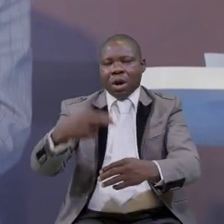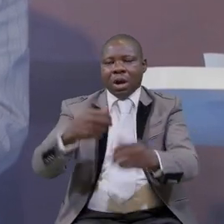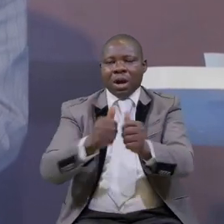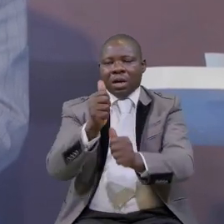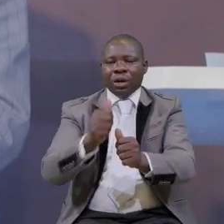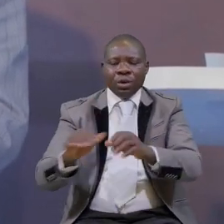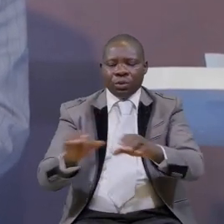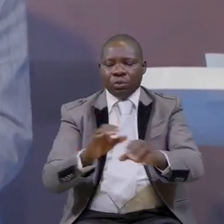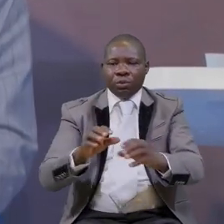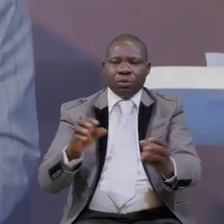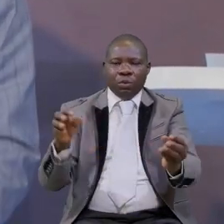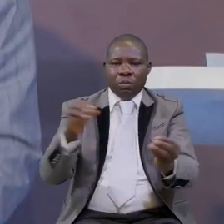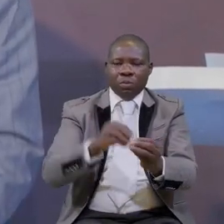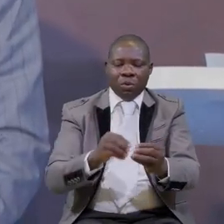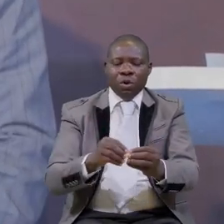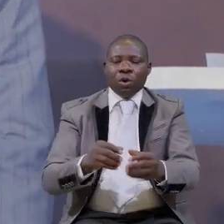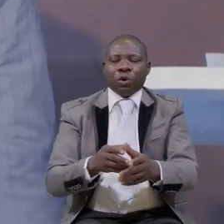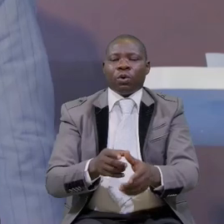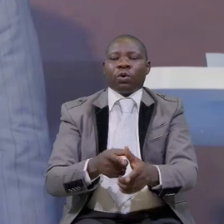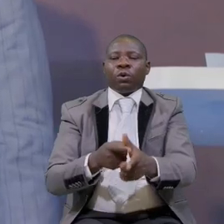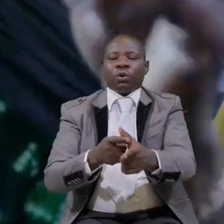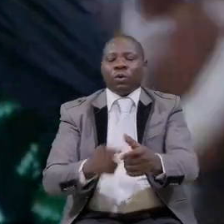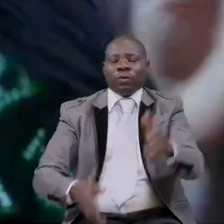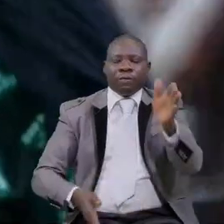plus, cours plus rapidement